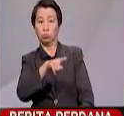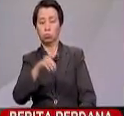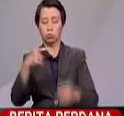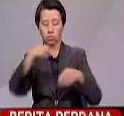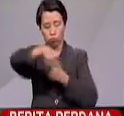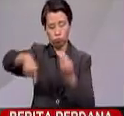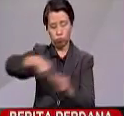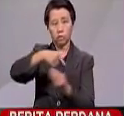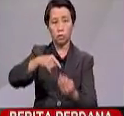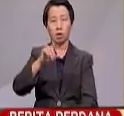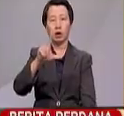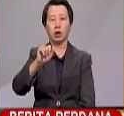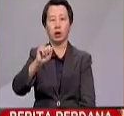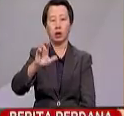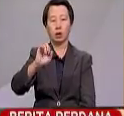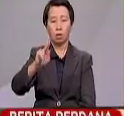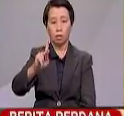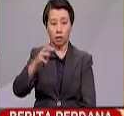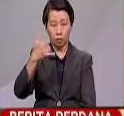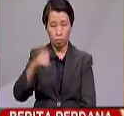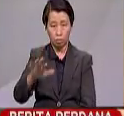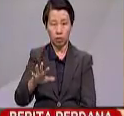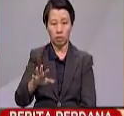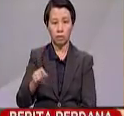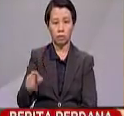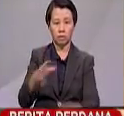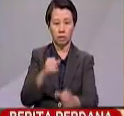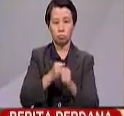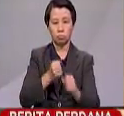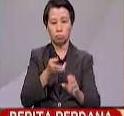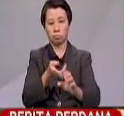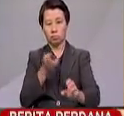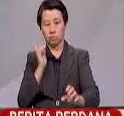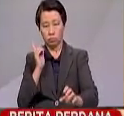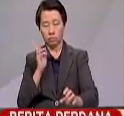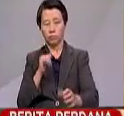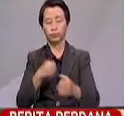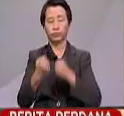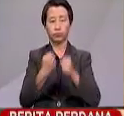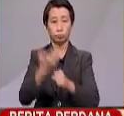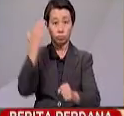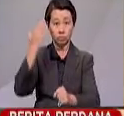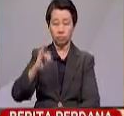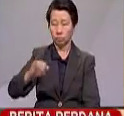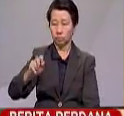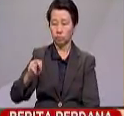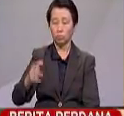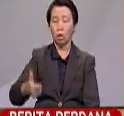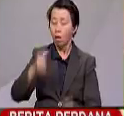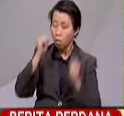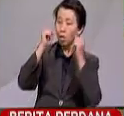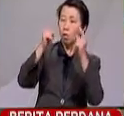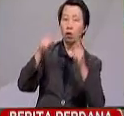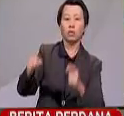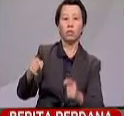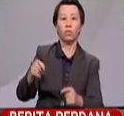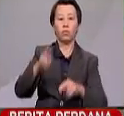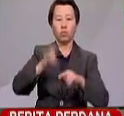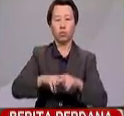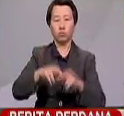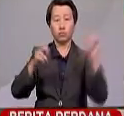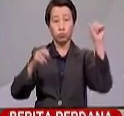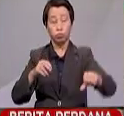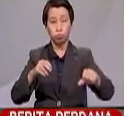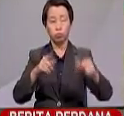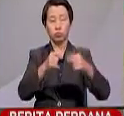pusingan kelayakan selepas rakannya Sona Chiah Su Yang menarik diri. Pada edisi tahun lalu, Jin Wei melakar kejutan apabila mendudukkan pilihan